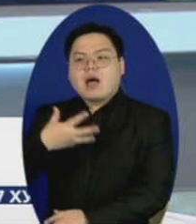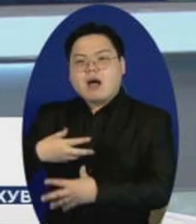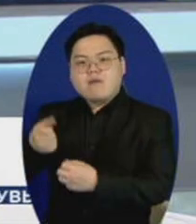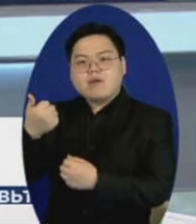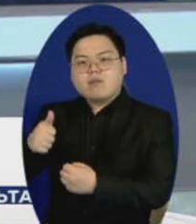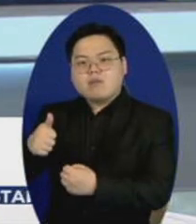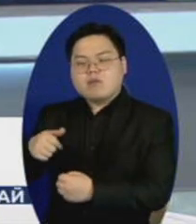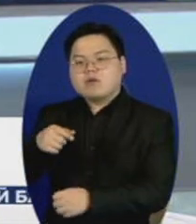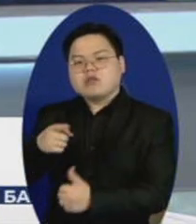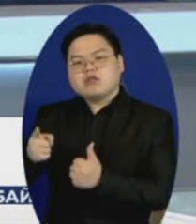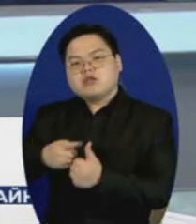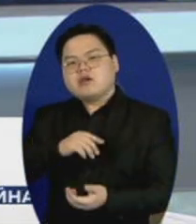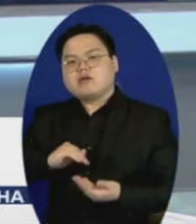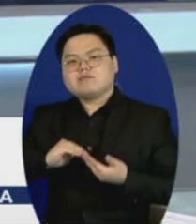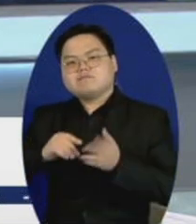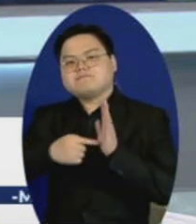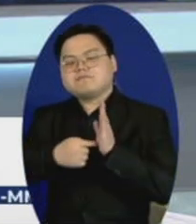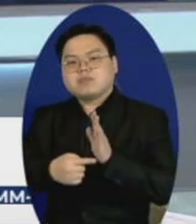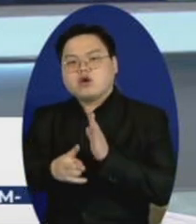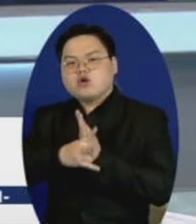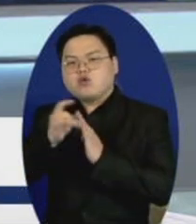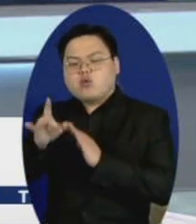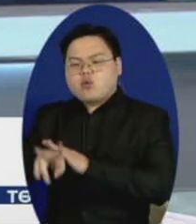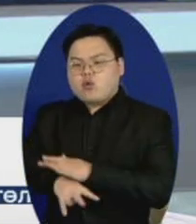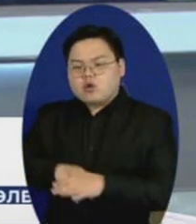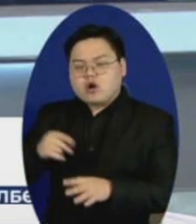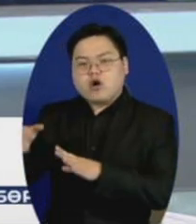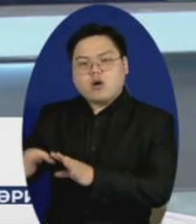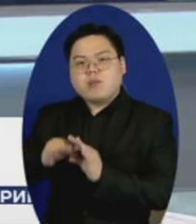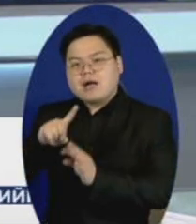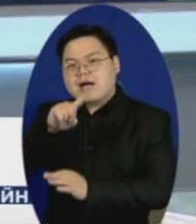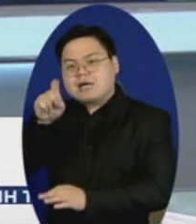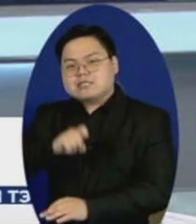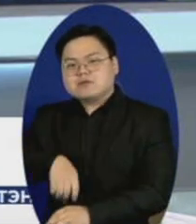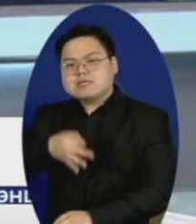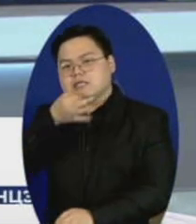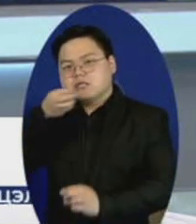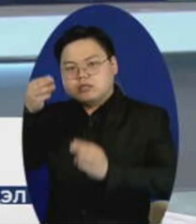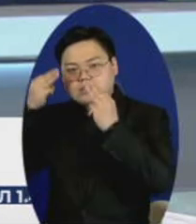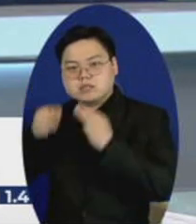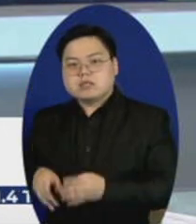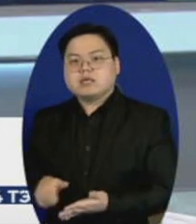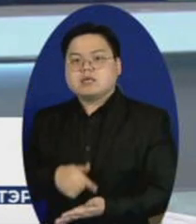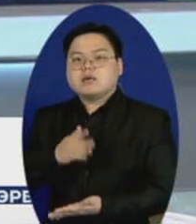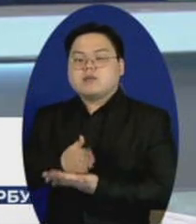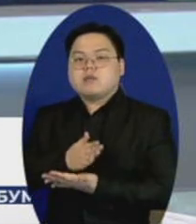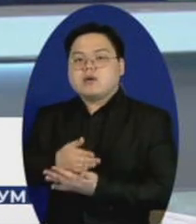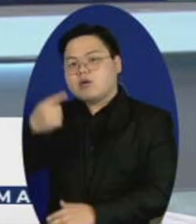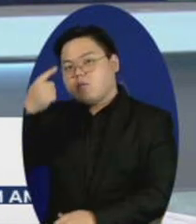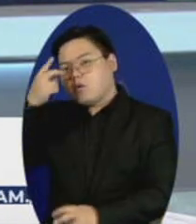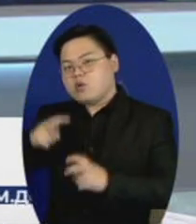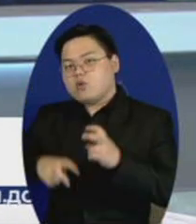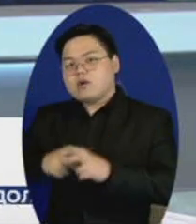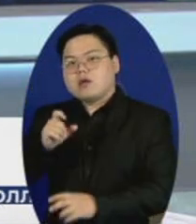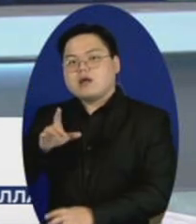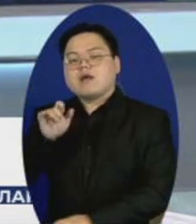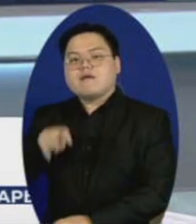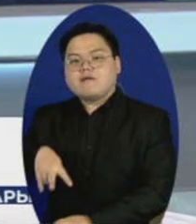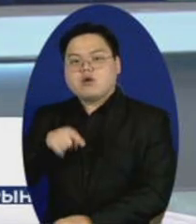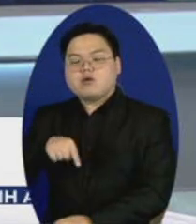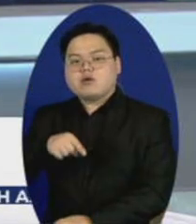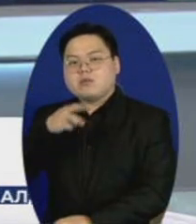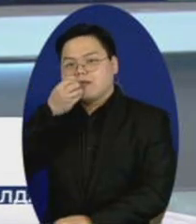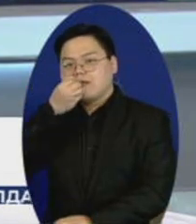нийтэд зарлах, нүүрсний хулгайтай холбоотой асуудлыг улс төрийн өнцгөр харилцаагаар нэг тийшин шийдвэрлэх шаардлагатай гэдэг Монголын үйл төрчний нийтийн холбооноос